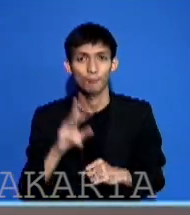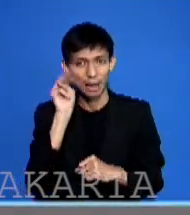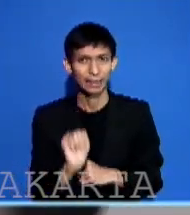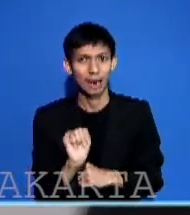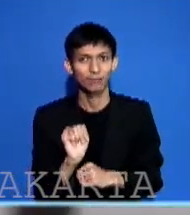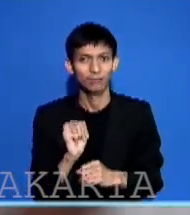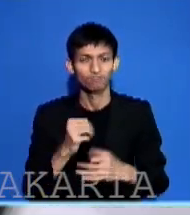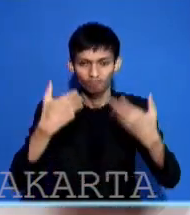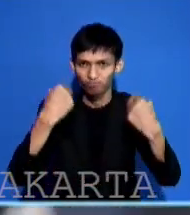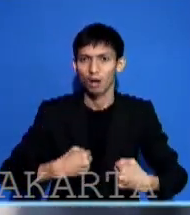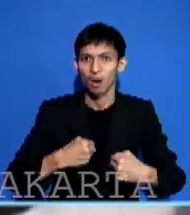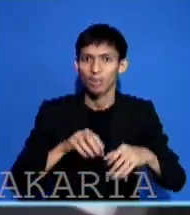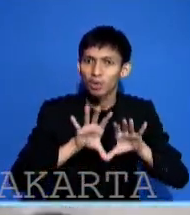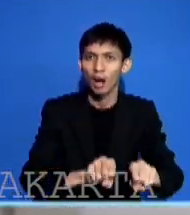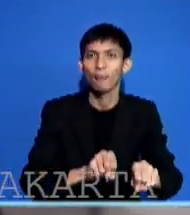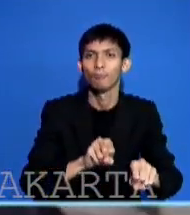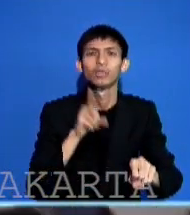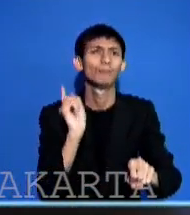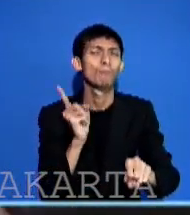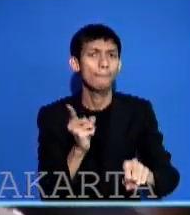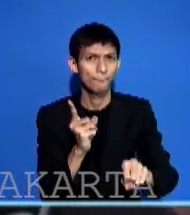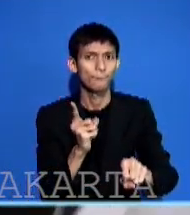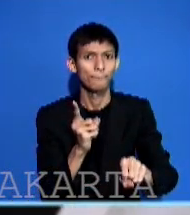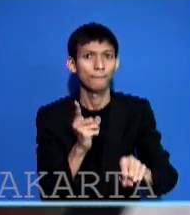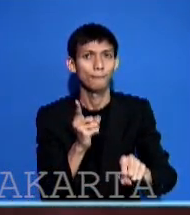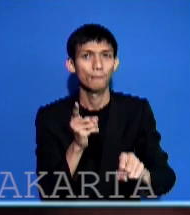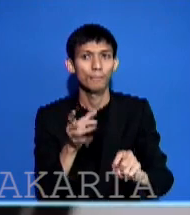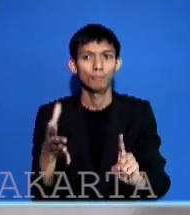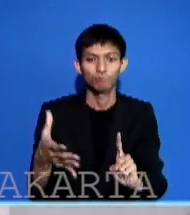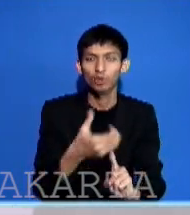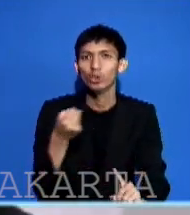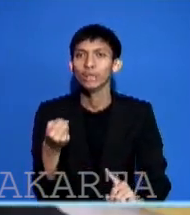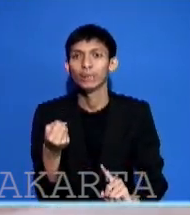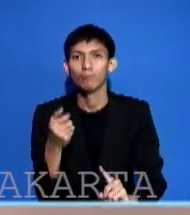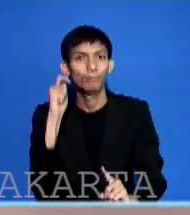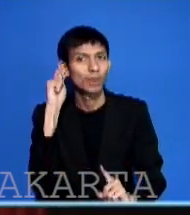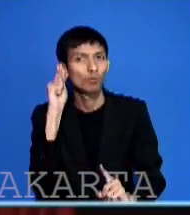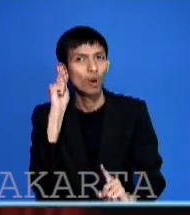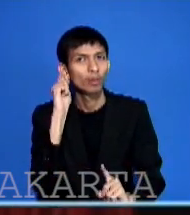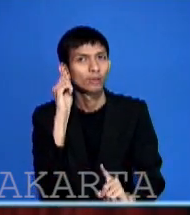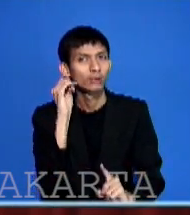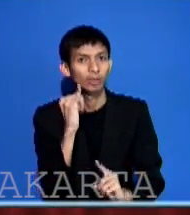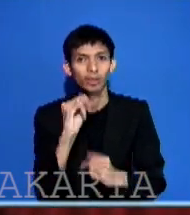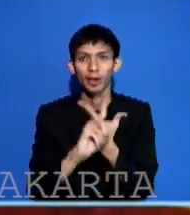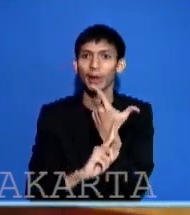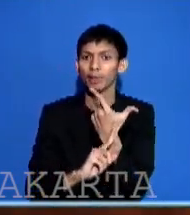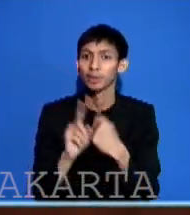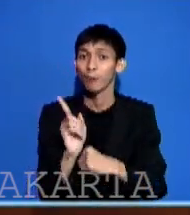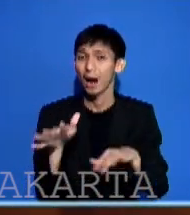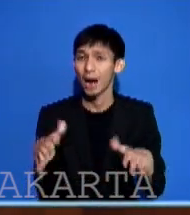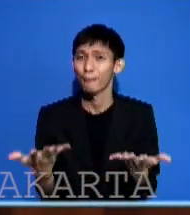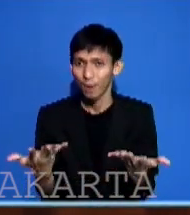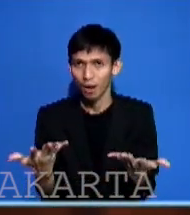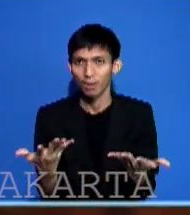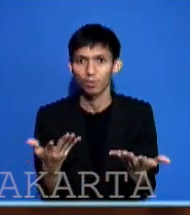tersebut kembali ditangkap karena melakukan penyekapan terhadap perempuan berinisial IY. Pemicunya karena korban tidak